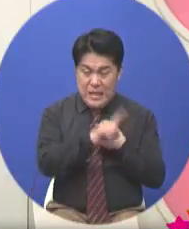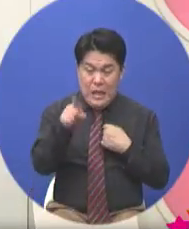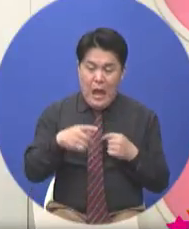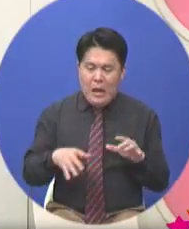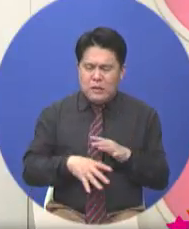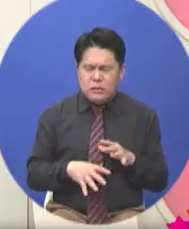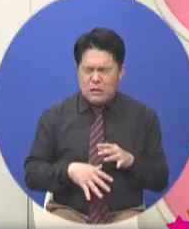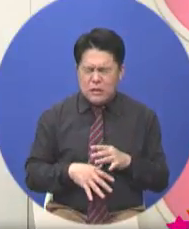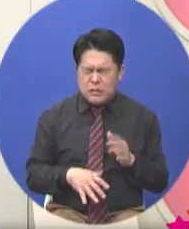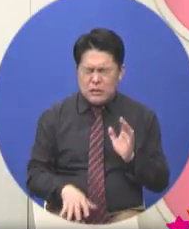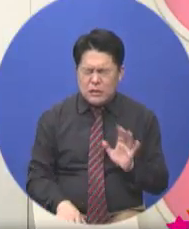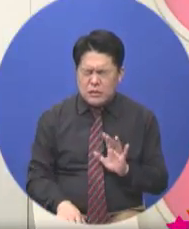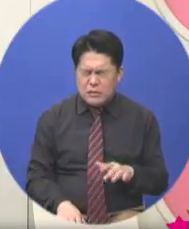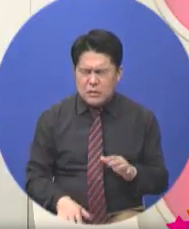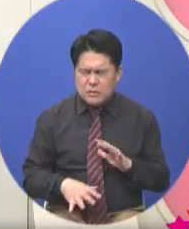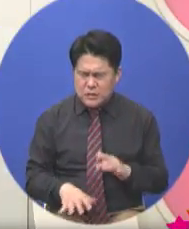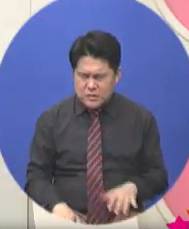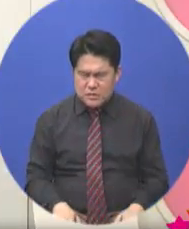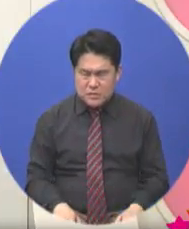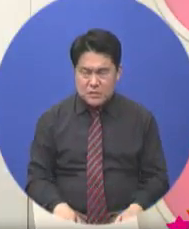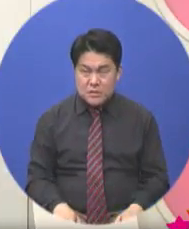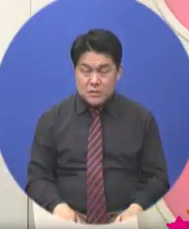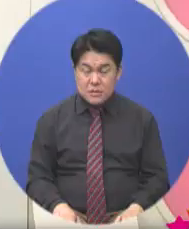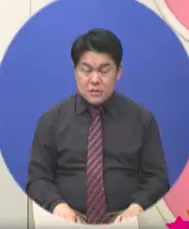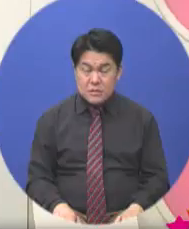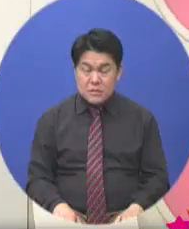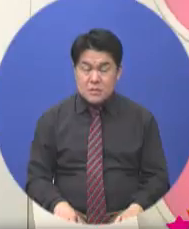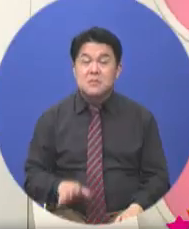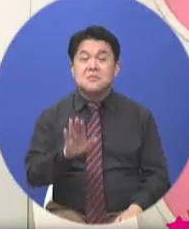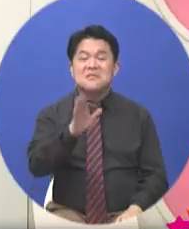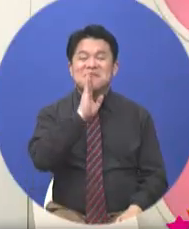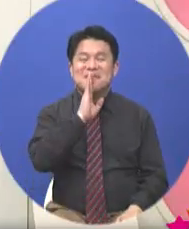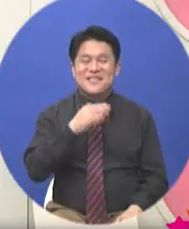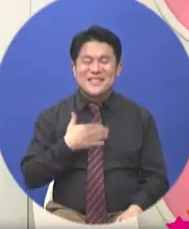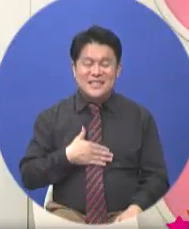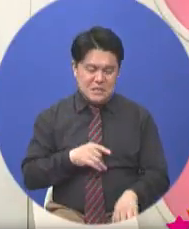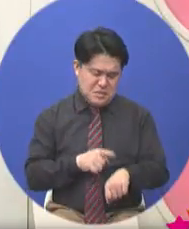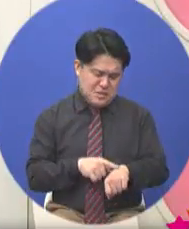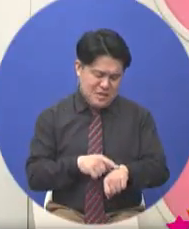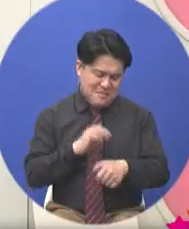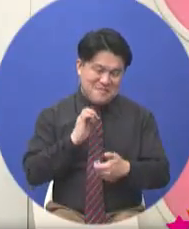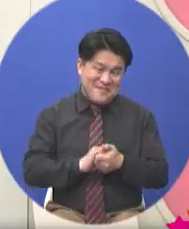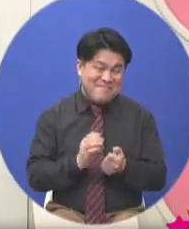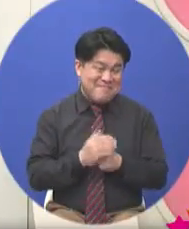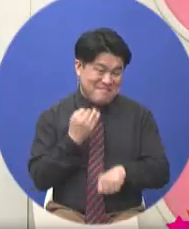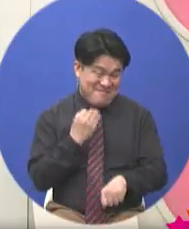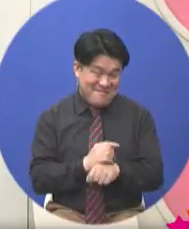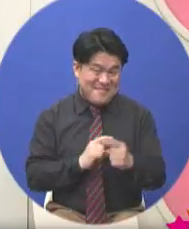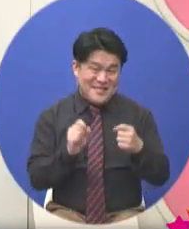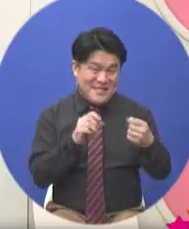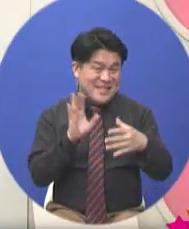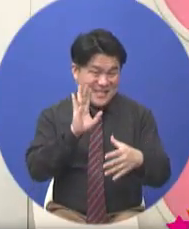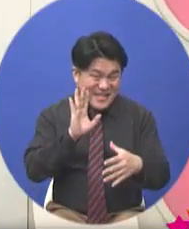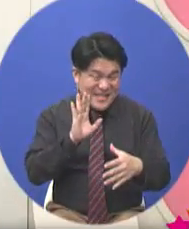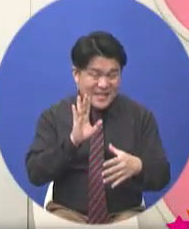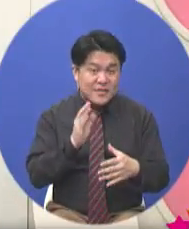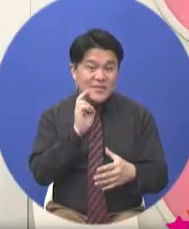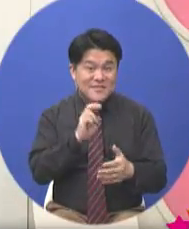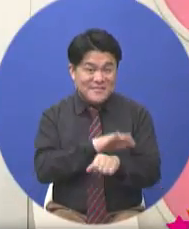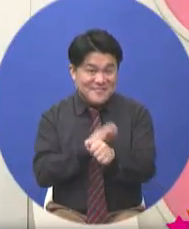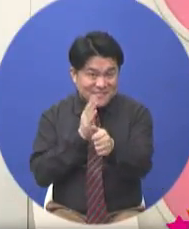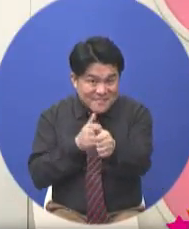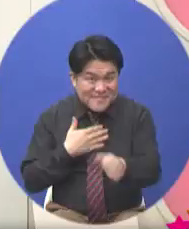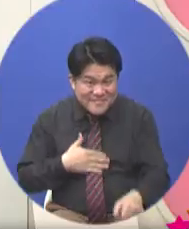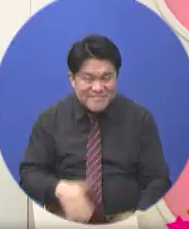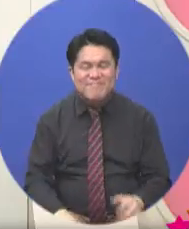무서워서 뭐. 그럼. 예. 그냥 무섭기만 한 거예요. 아 좋습니다. 오늘 시간이 한정돼 있으니까 예, 예, 이별의 부산 정거장 잘